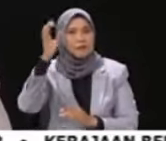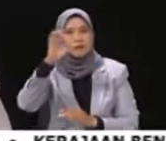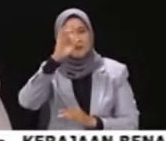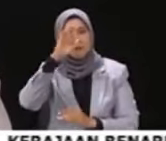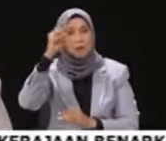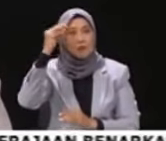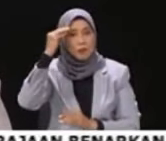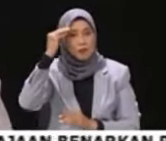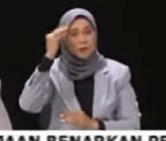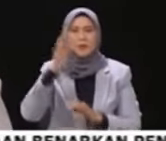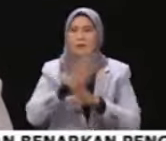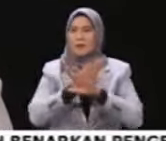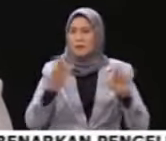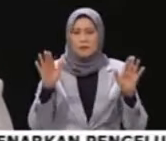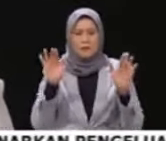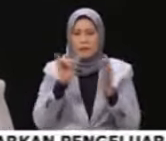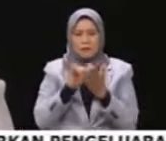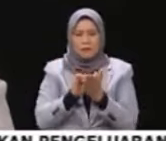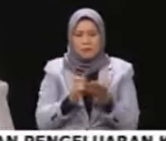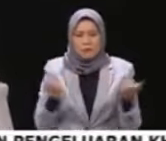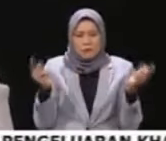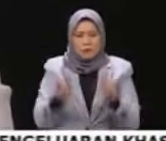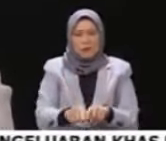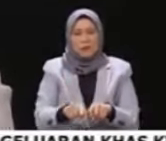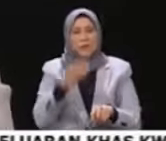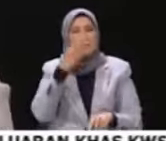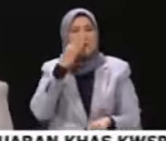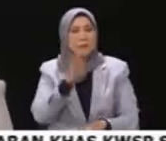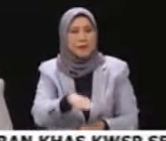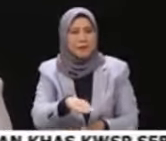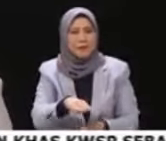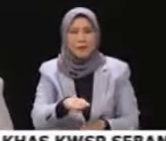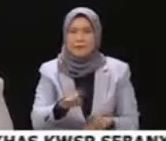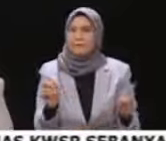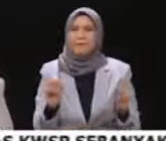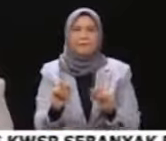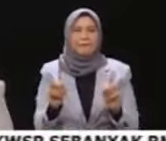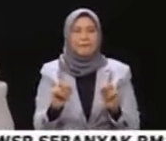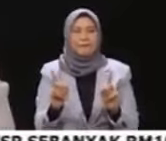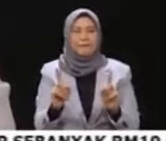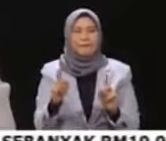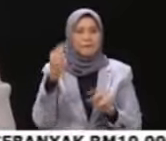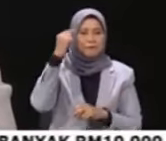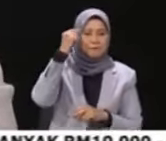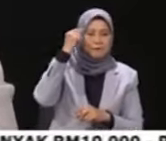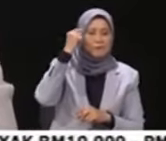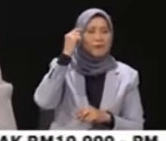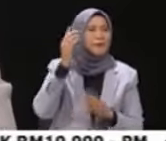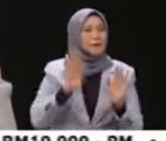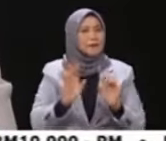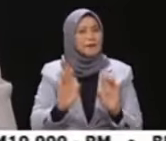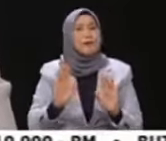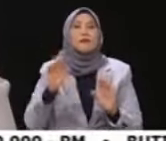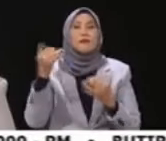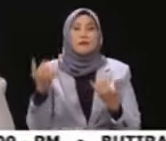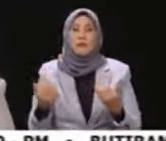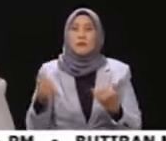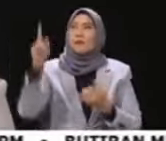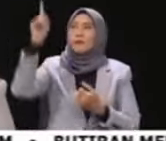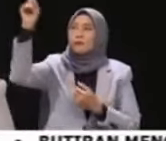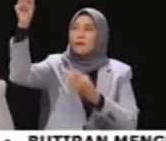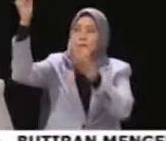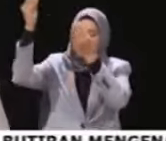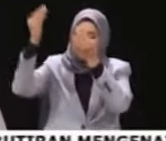jangan kita anggap ni satu musibah. Jangan kita anggap ni satu malapetaka. Tapi kita anggap ini ialah merupakan satu